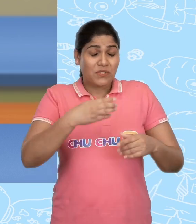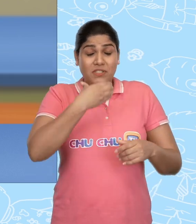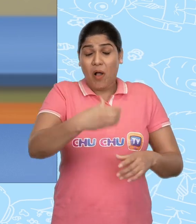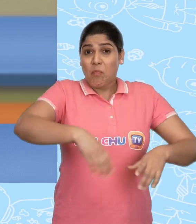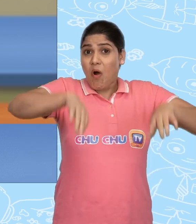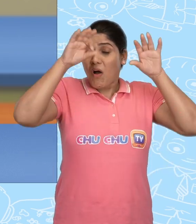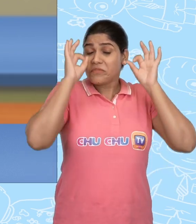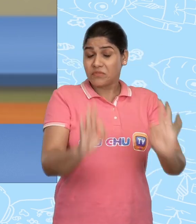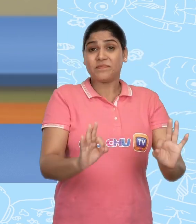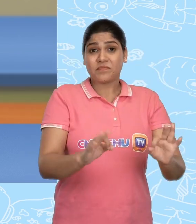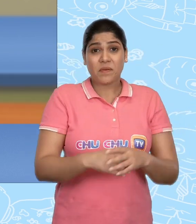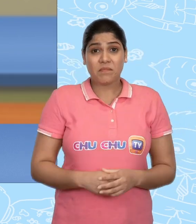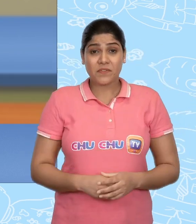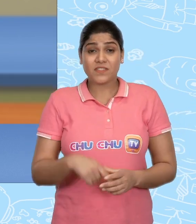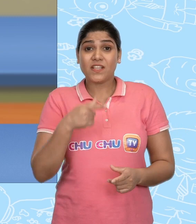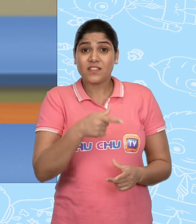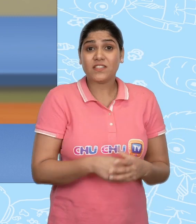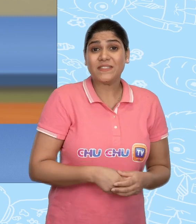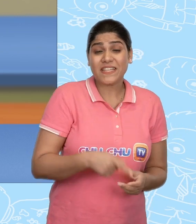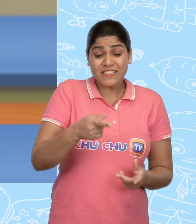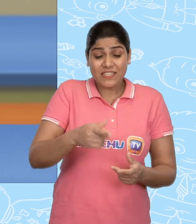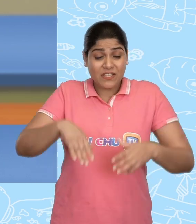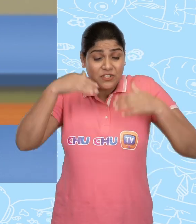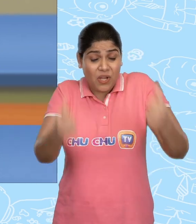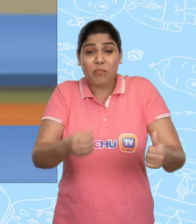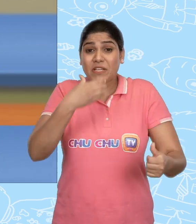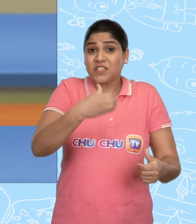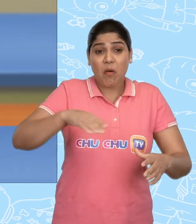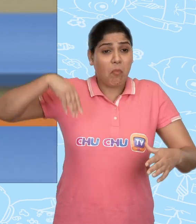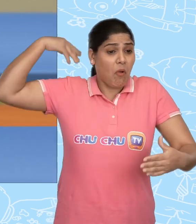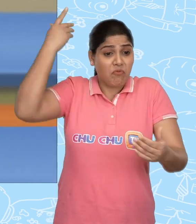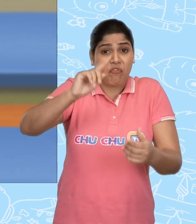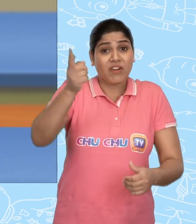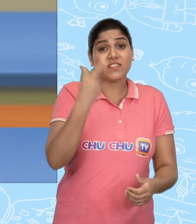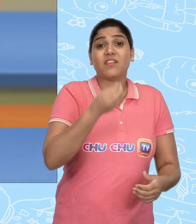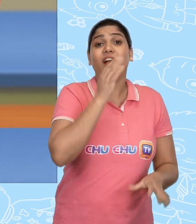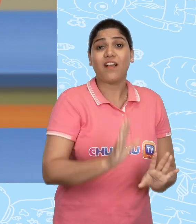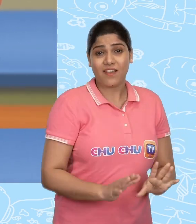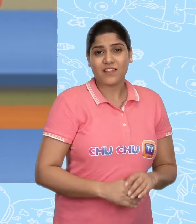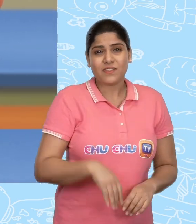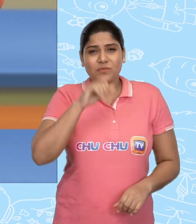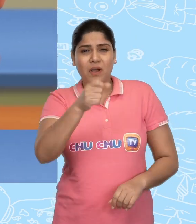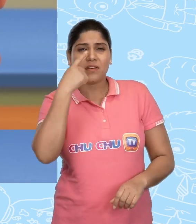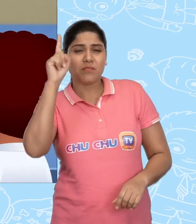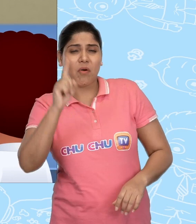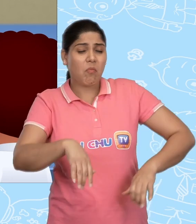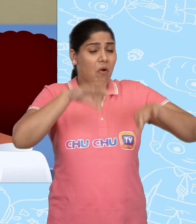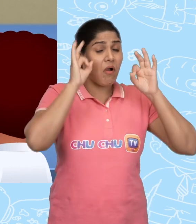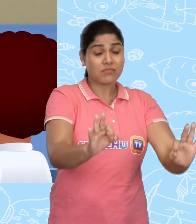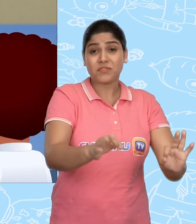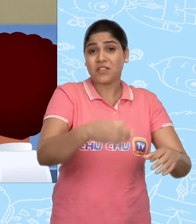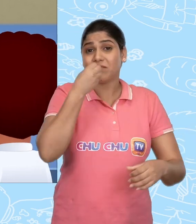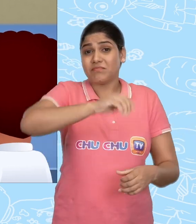ये पिज्जा तो बहुत ही स्वादिष्ट है। दरअसल मैंने इतना अच्छा पिज्जा पहली बार खाया है।